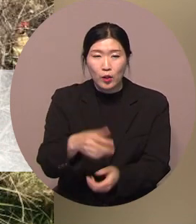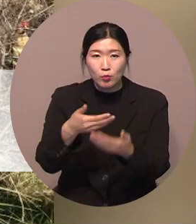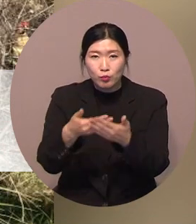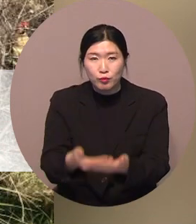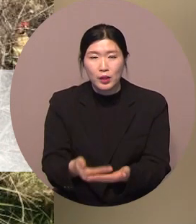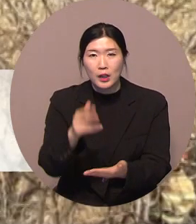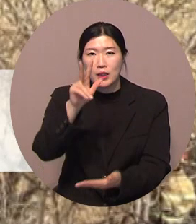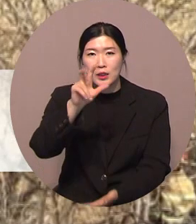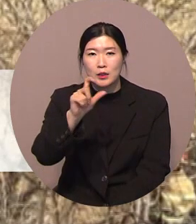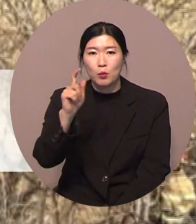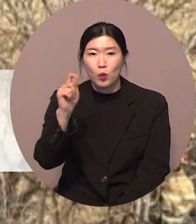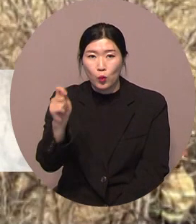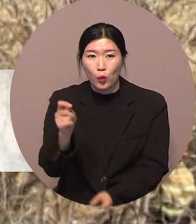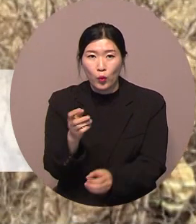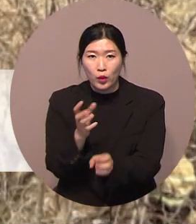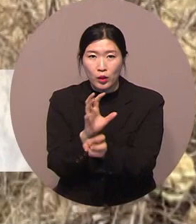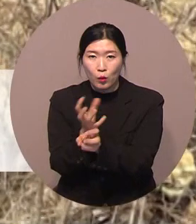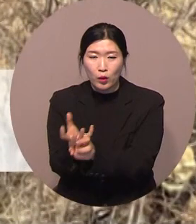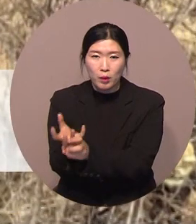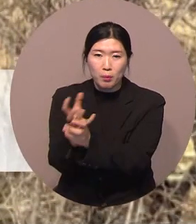가드레일을 들이받고